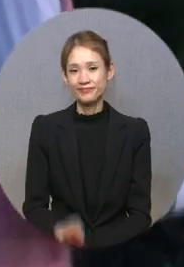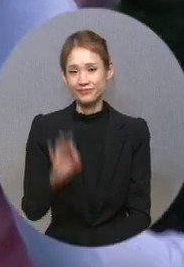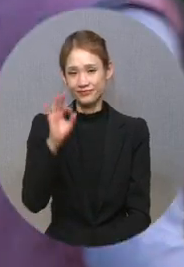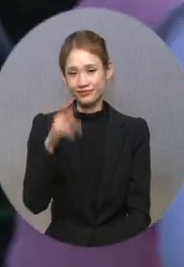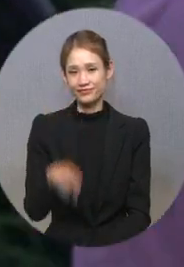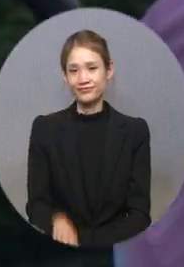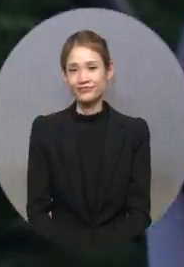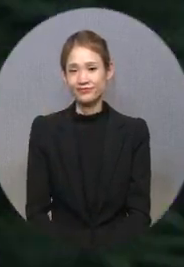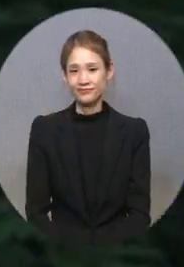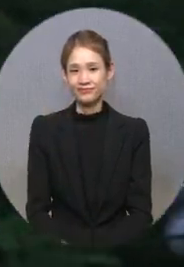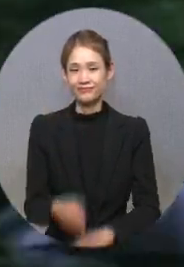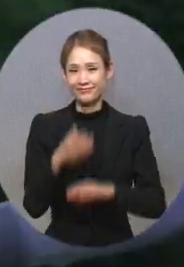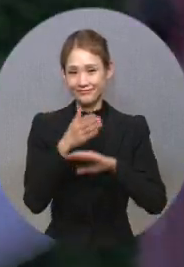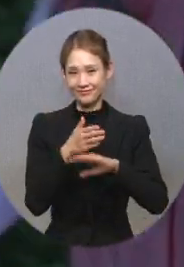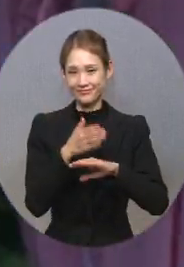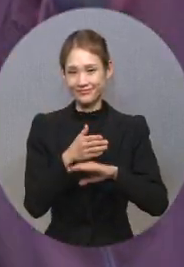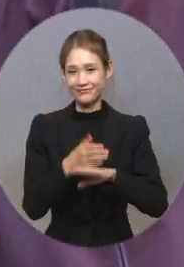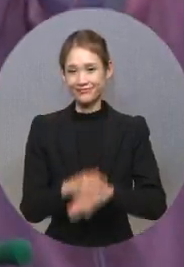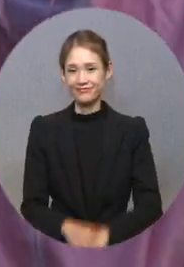오케이. 감사합니다.